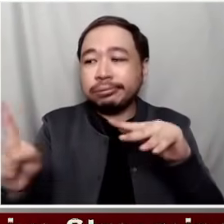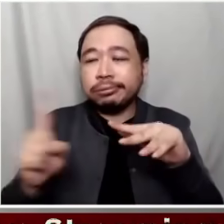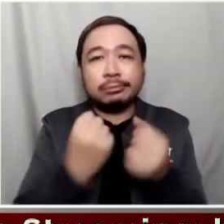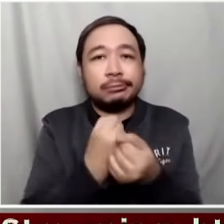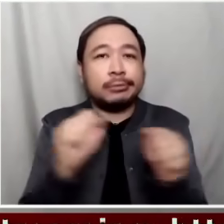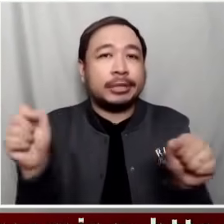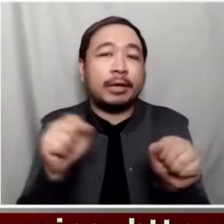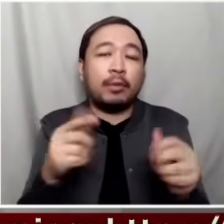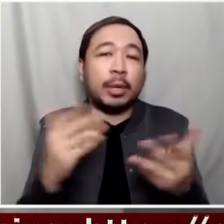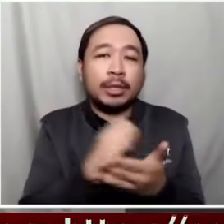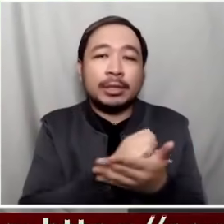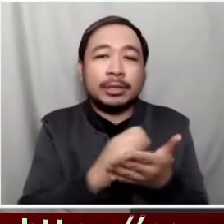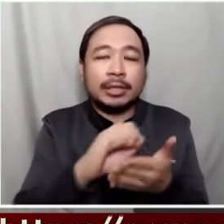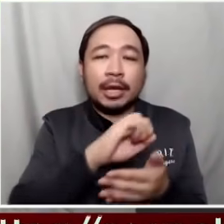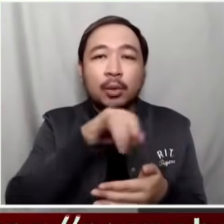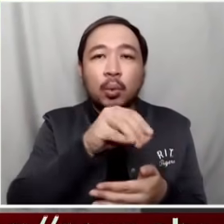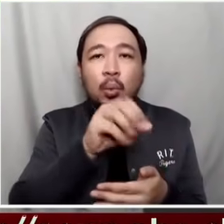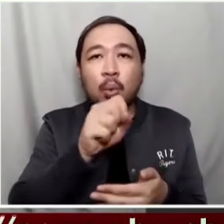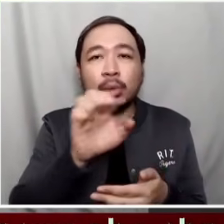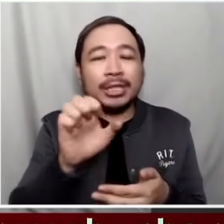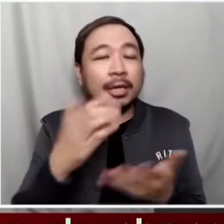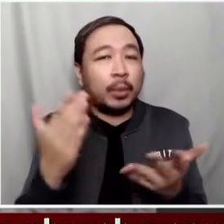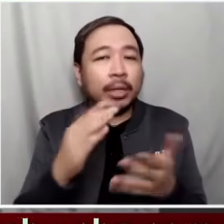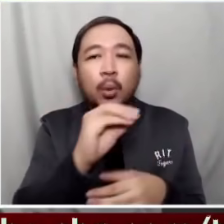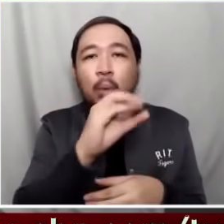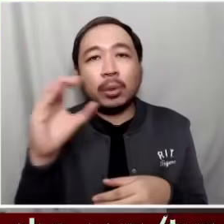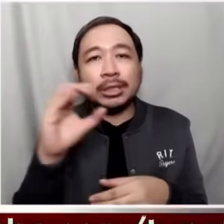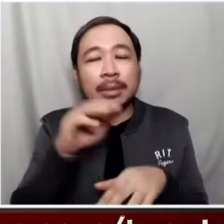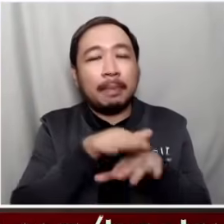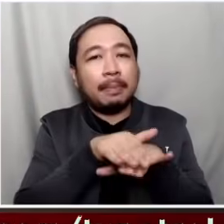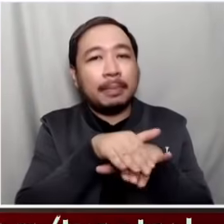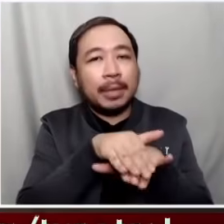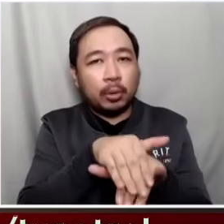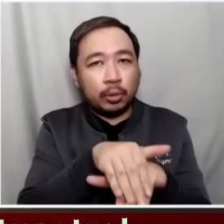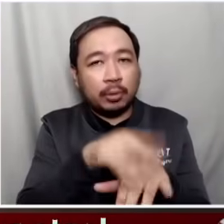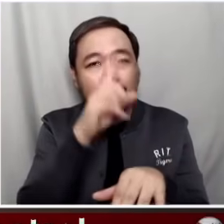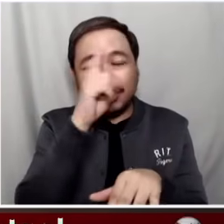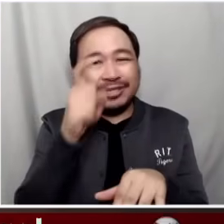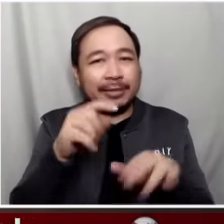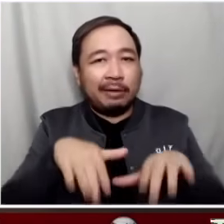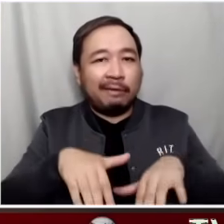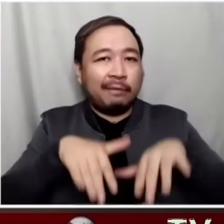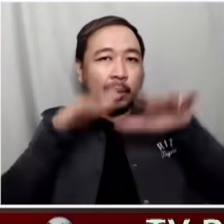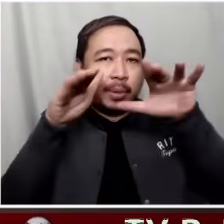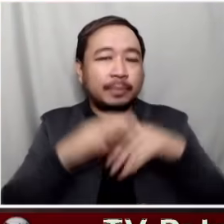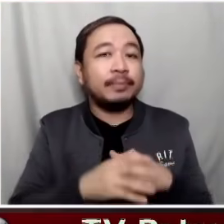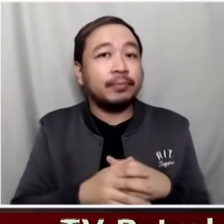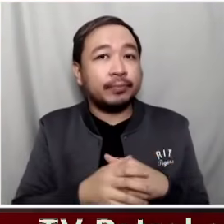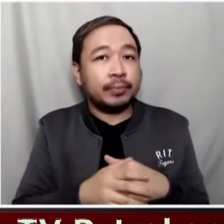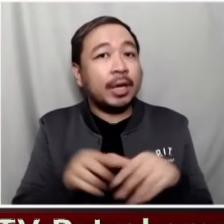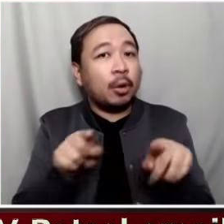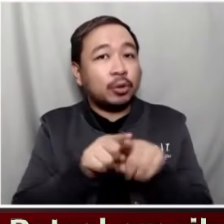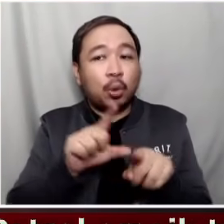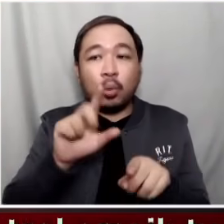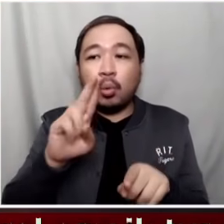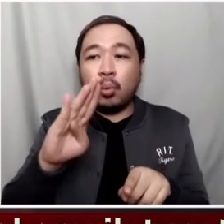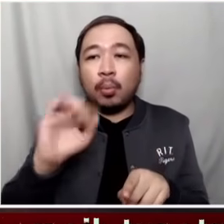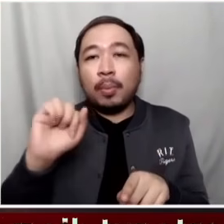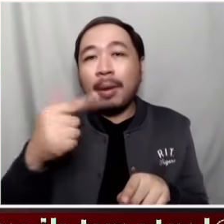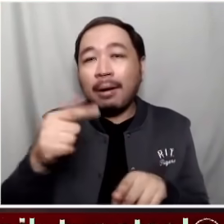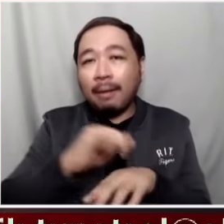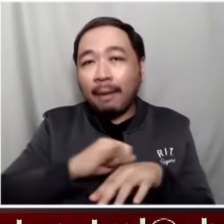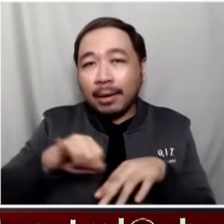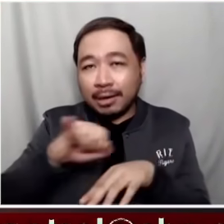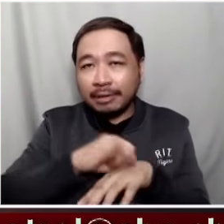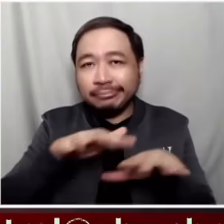bayan ng San Jose sa Occidental Mindoro dahil sa pagbaha. Nakaranas din ang pagbaha ang Lubang Island. Ayon kay Mayor